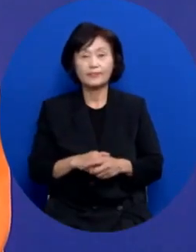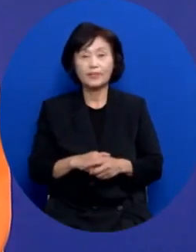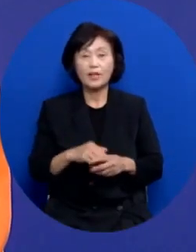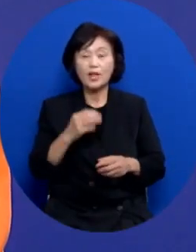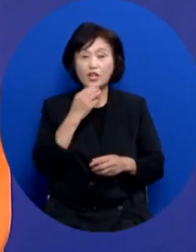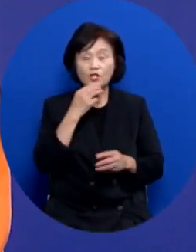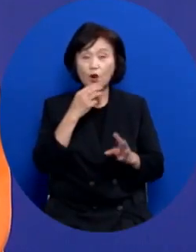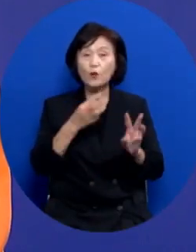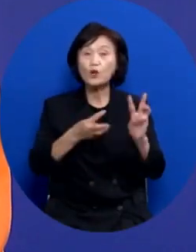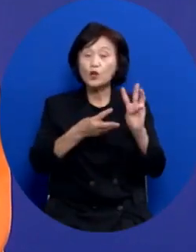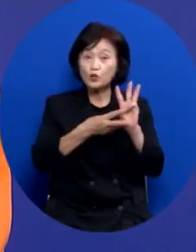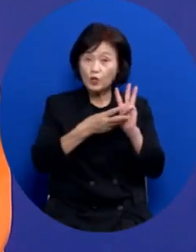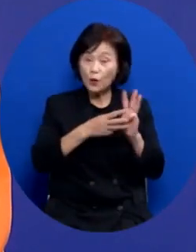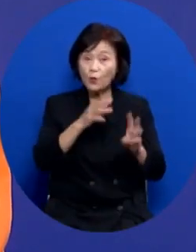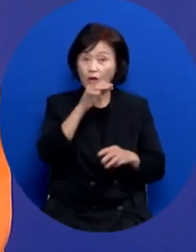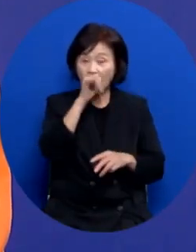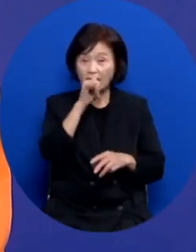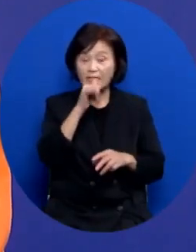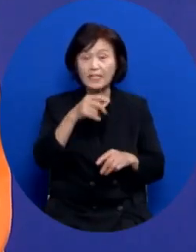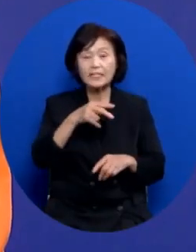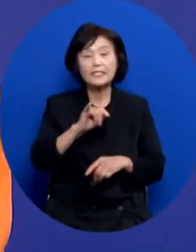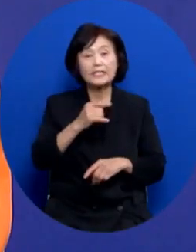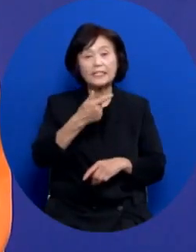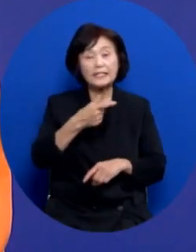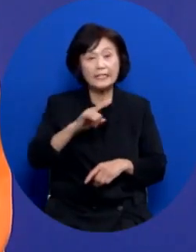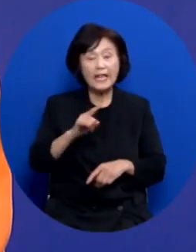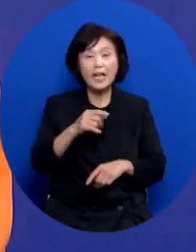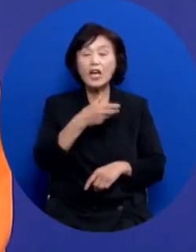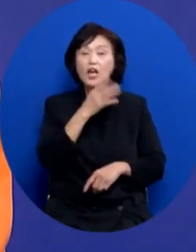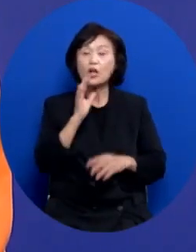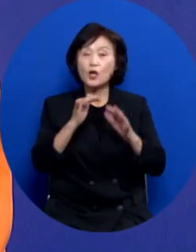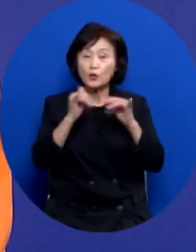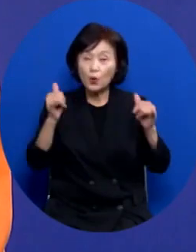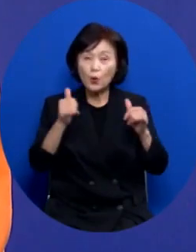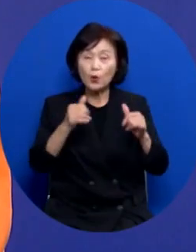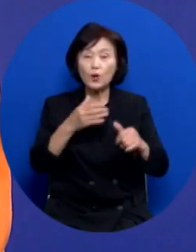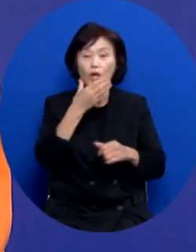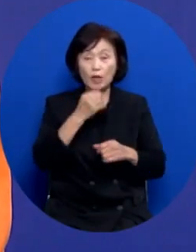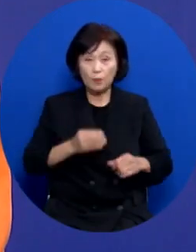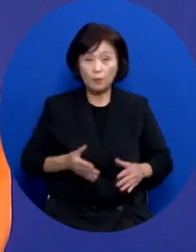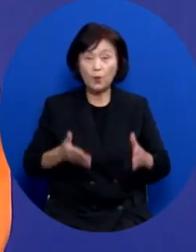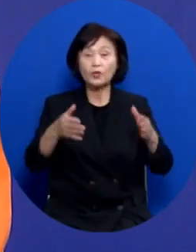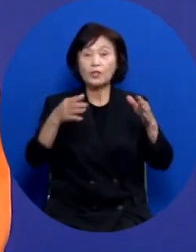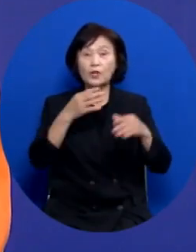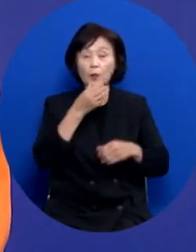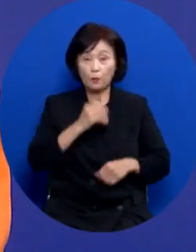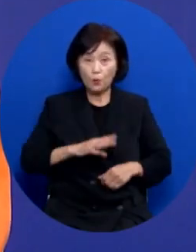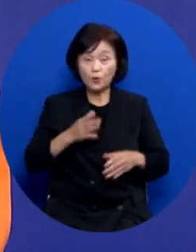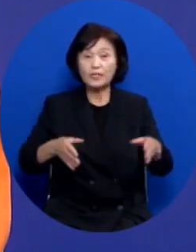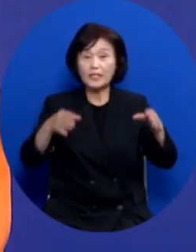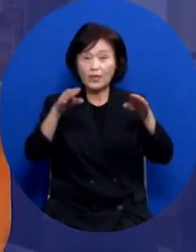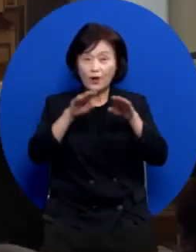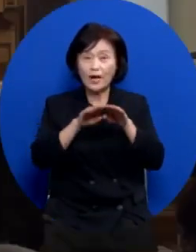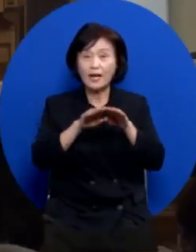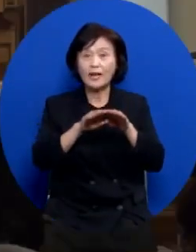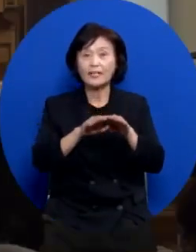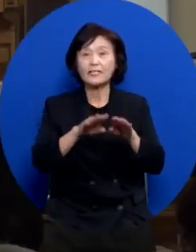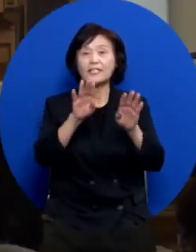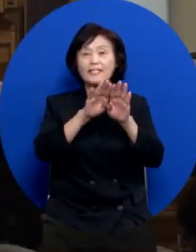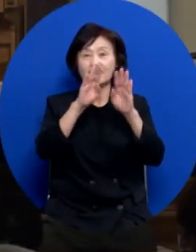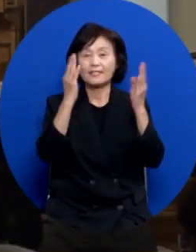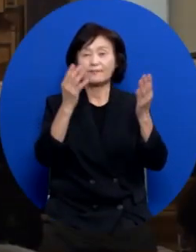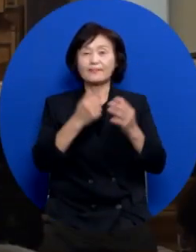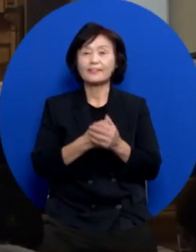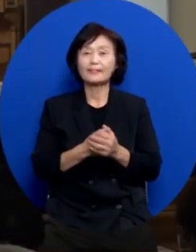서울 중랑구에 있는 구립 신내 노인종합복지관이 개관 15주년을 맞아 기념행사를 개최했습니다.